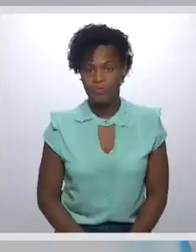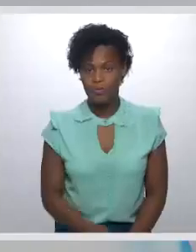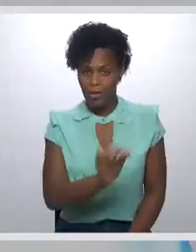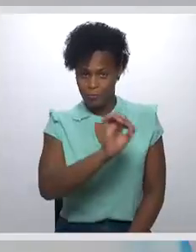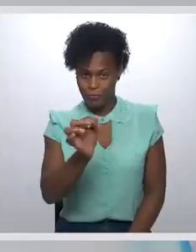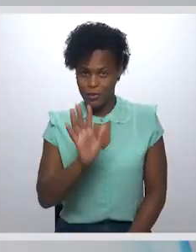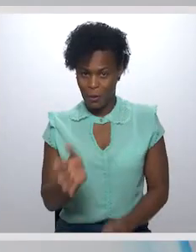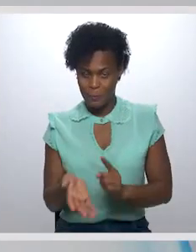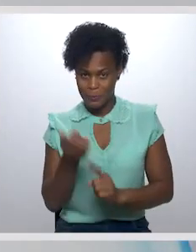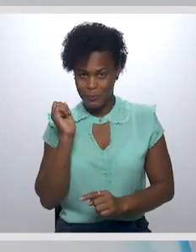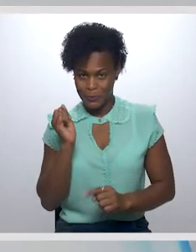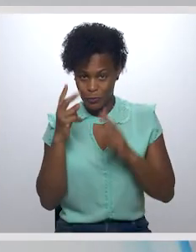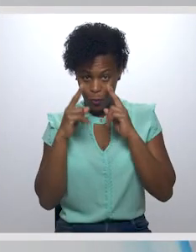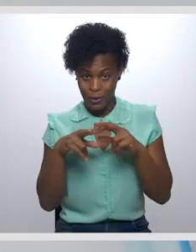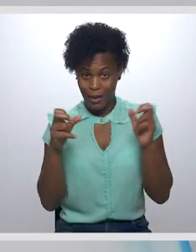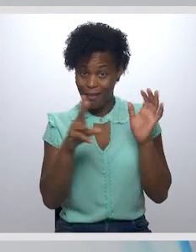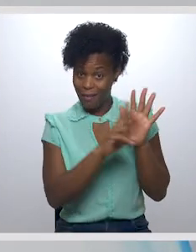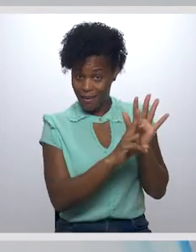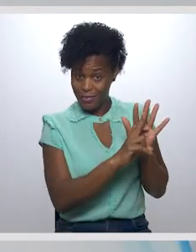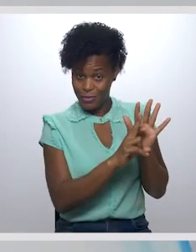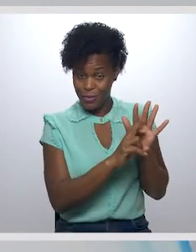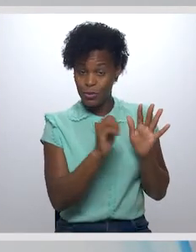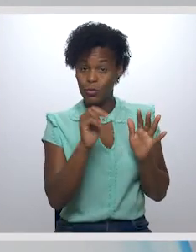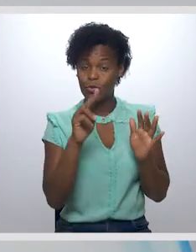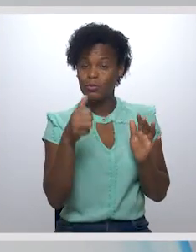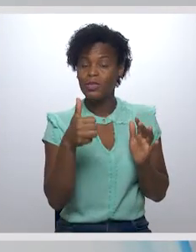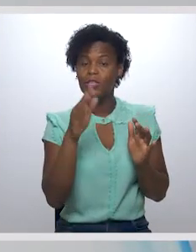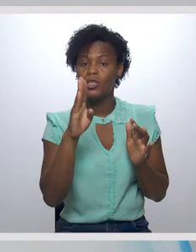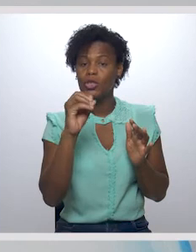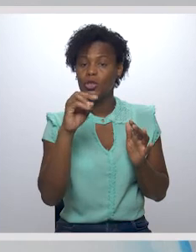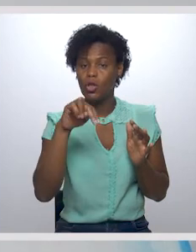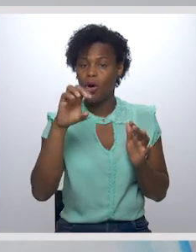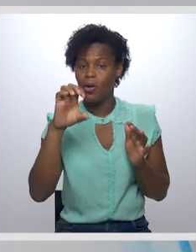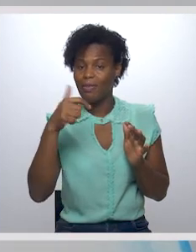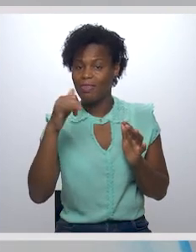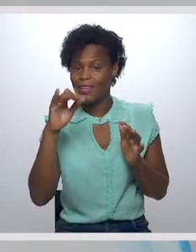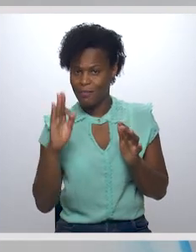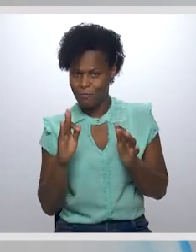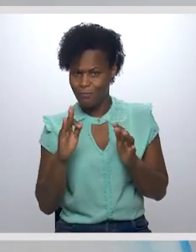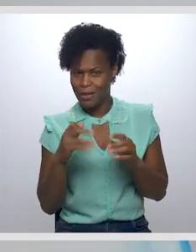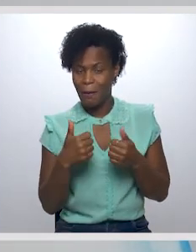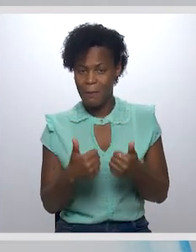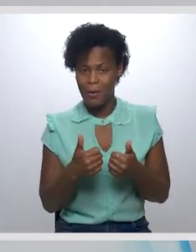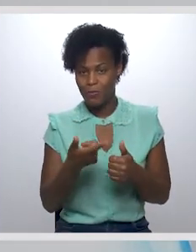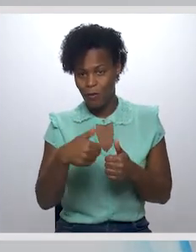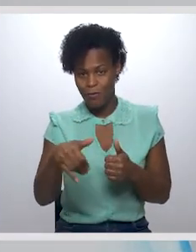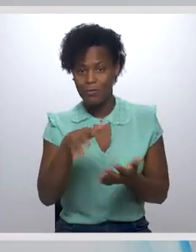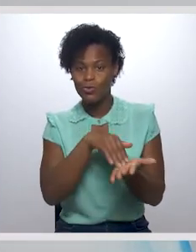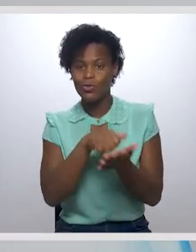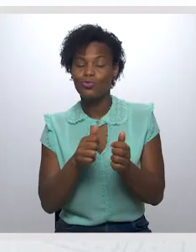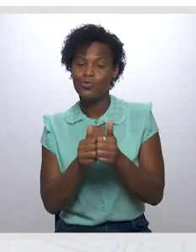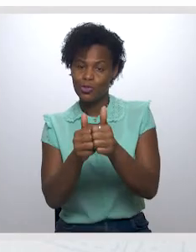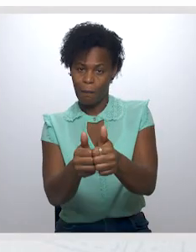Vous avez pu trouver la règle du subjonctif? Très bien. On va corriger